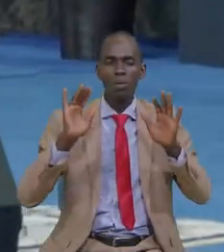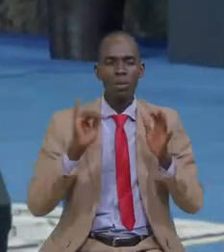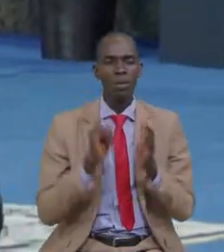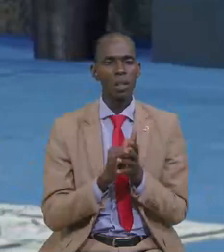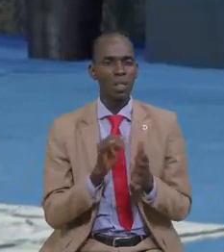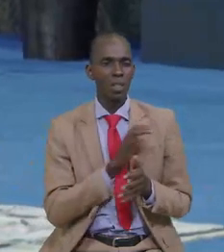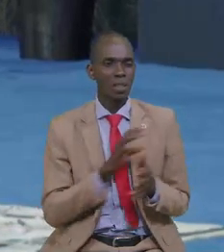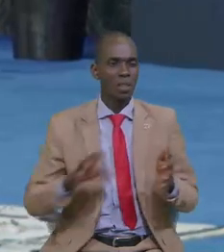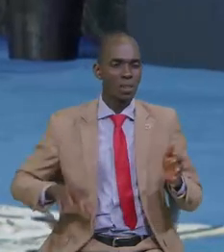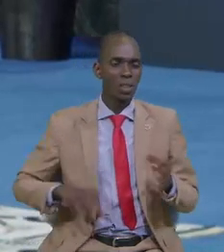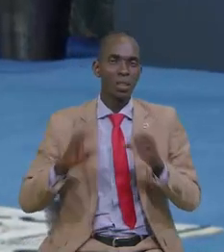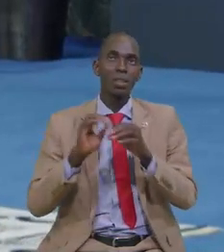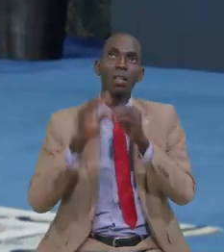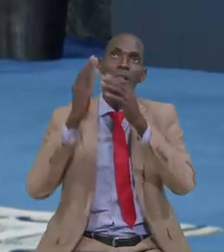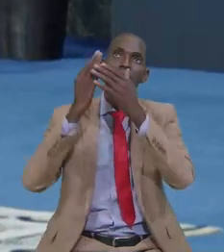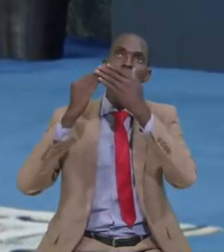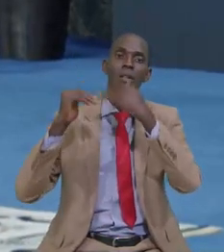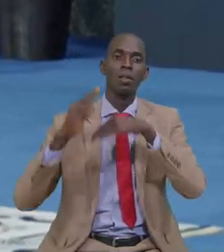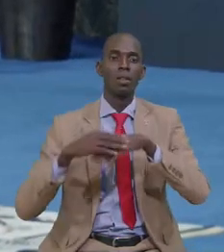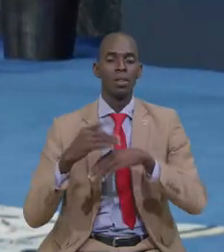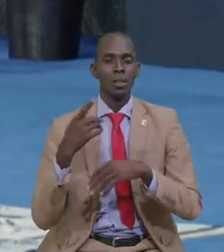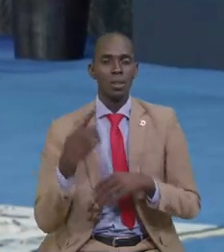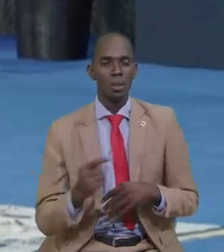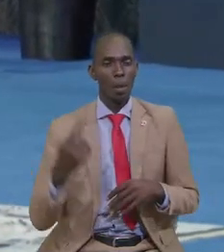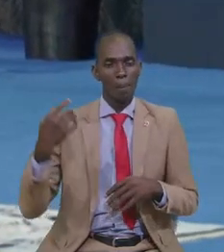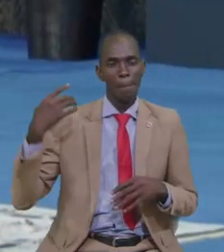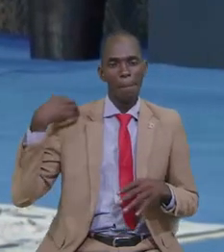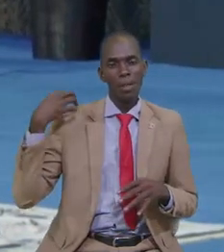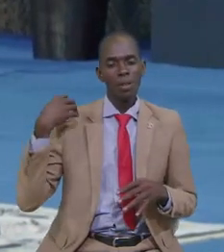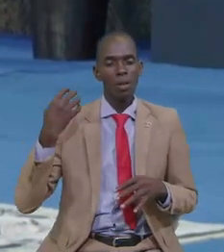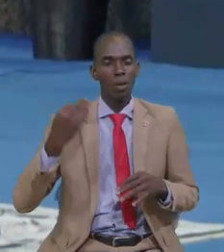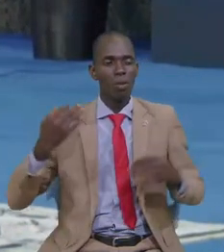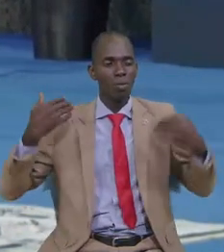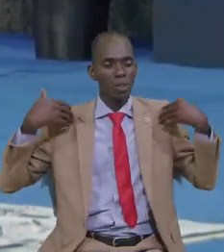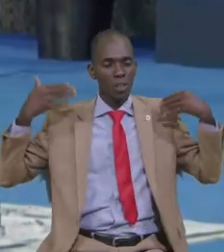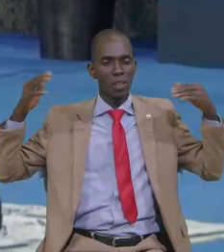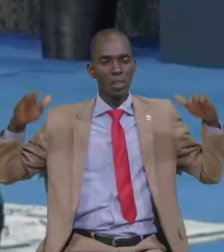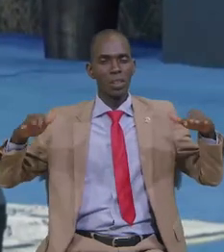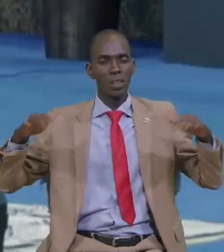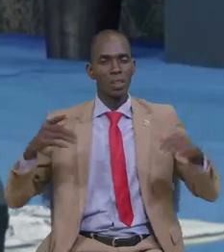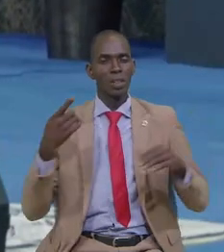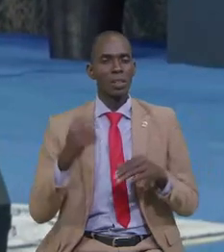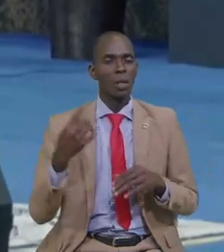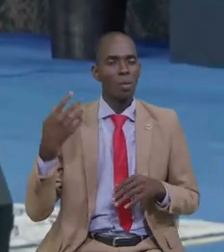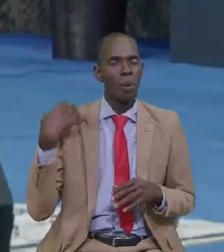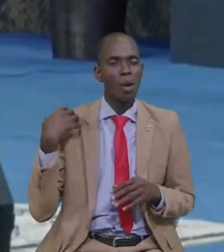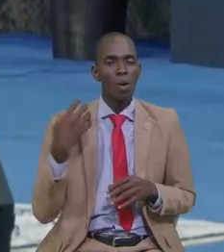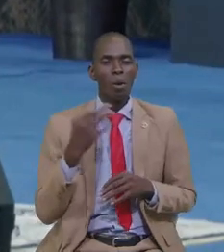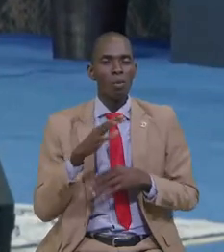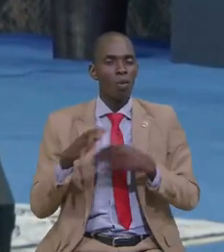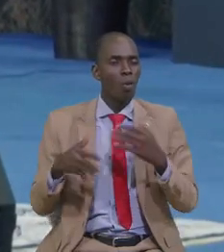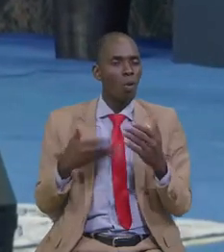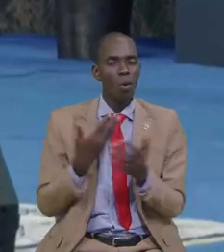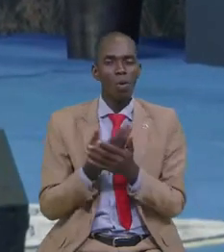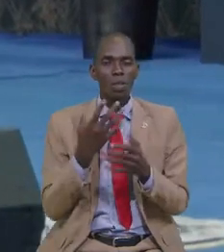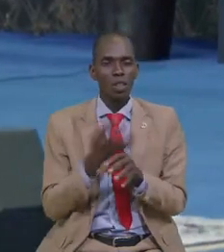merveilleux que Christ au ciel, le maître des anges et le maître